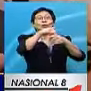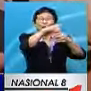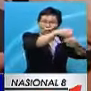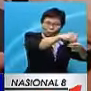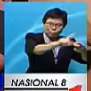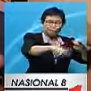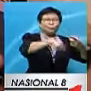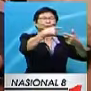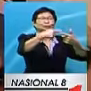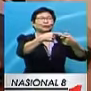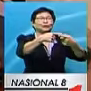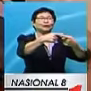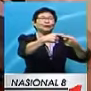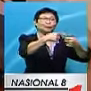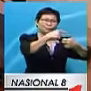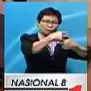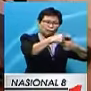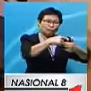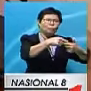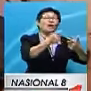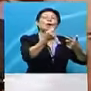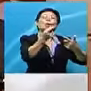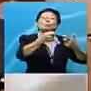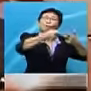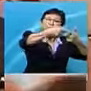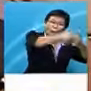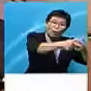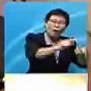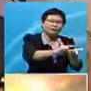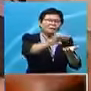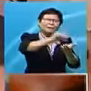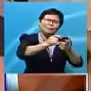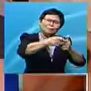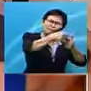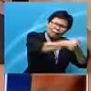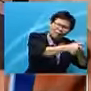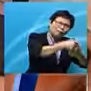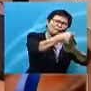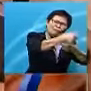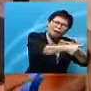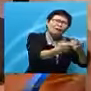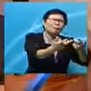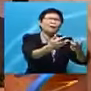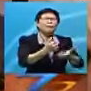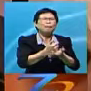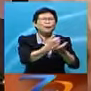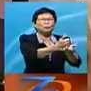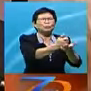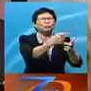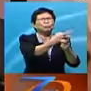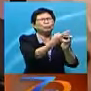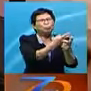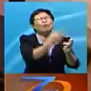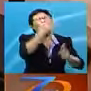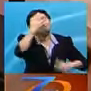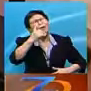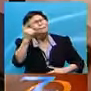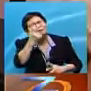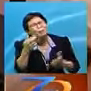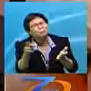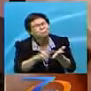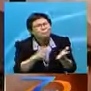satu memang kami memberi kos-kos tertentu. Ada geran ya Fan, kita bagi juga geran untuk membantu. Jadi kenapa